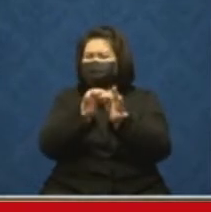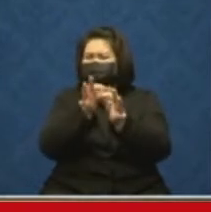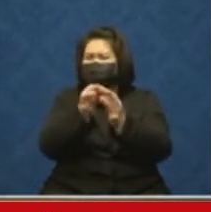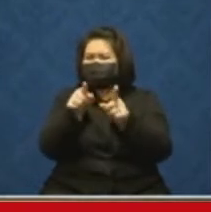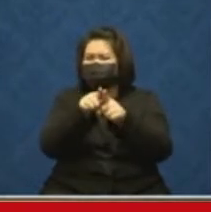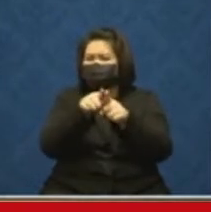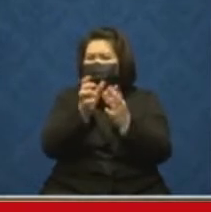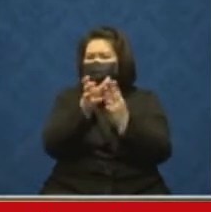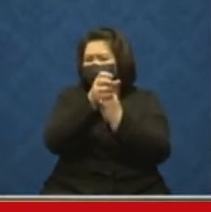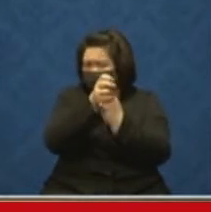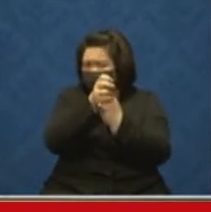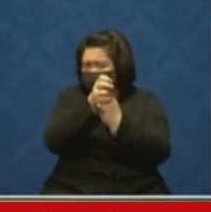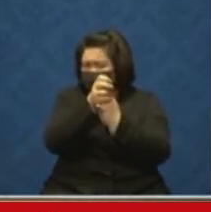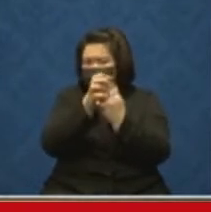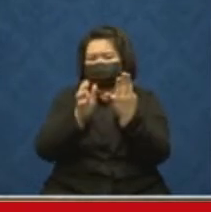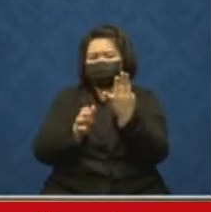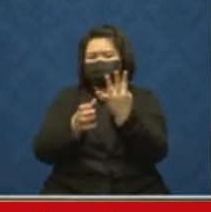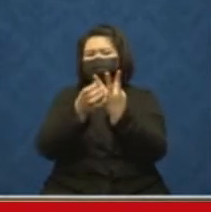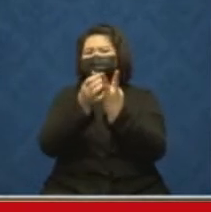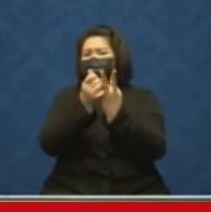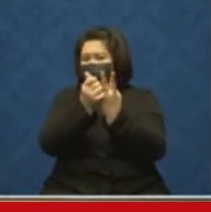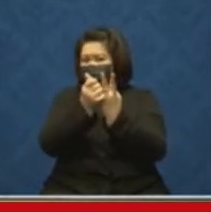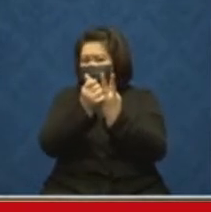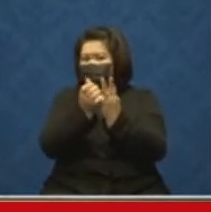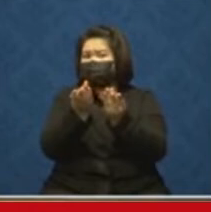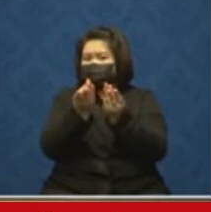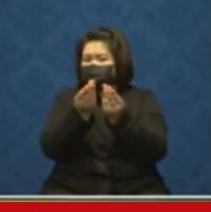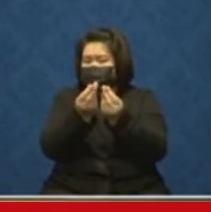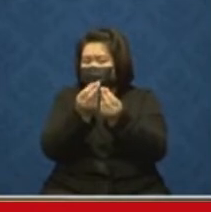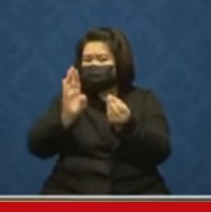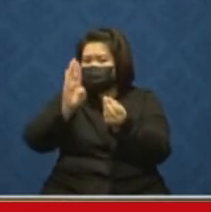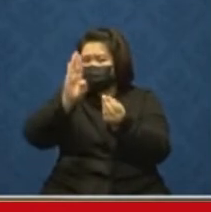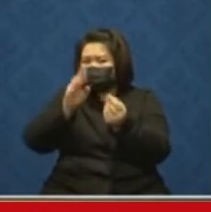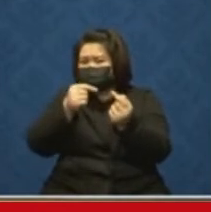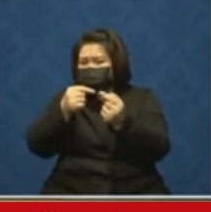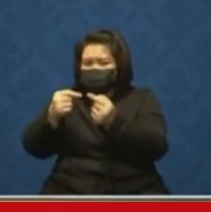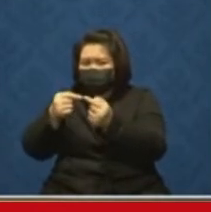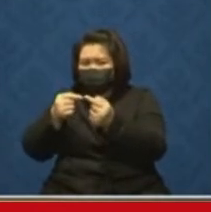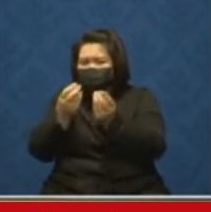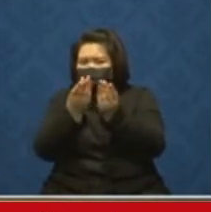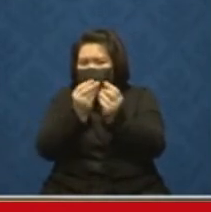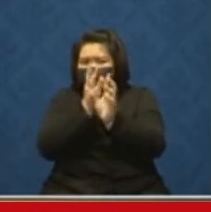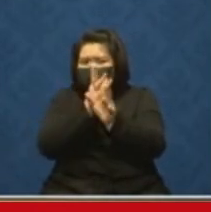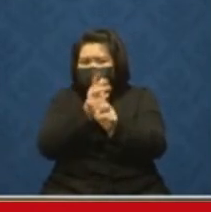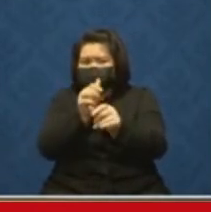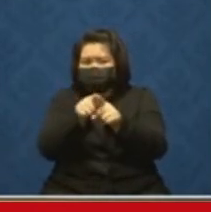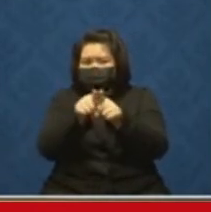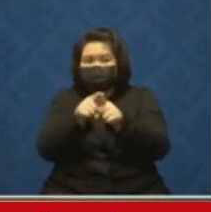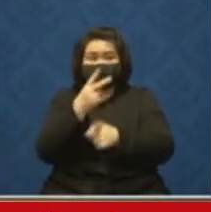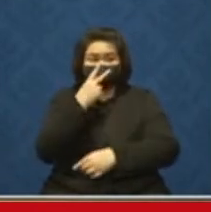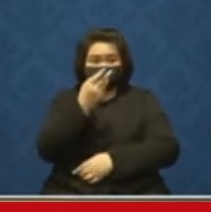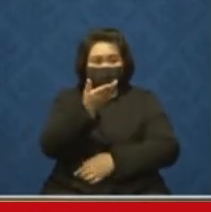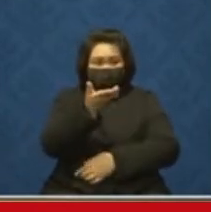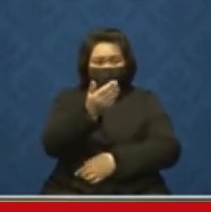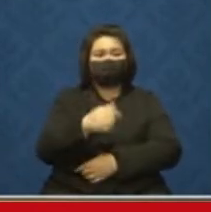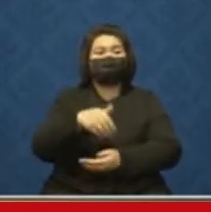และ 2 ใน 4 บริษัทนี้ เลขต่อกันเลยครับเอกสารถัไปครับอ